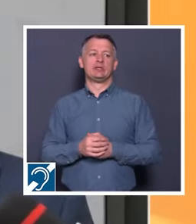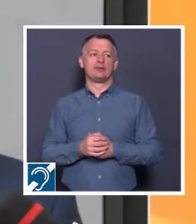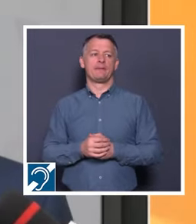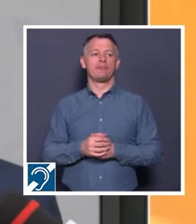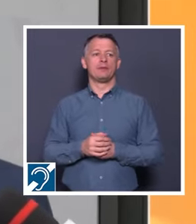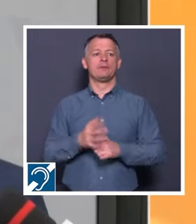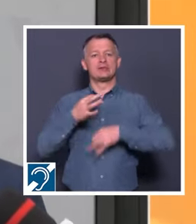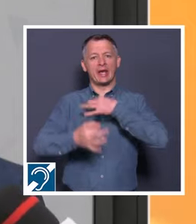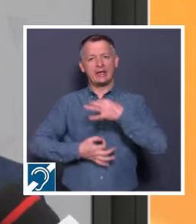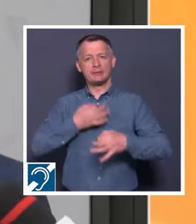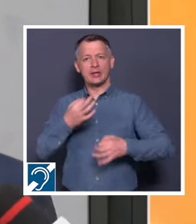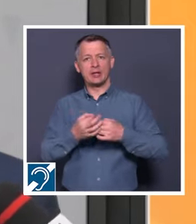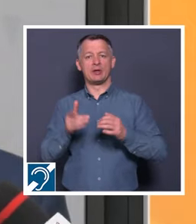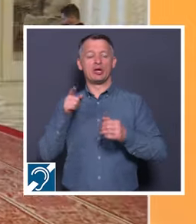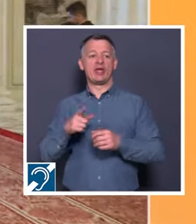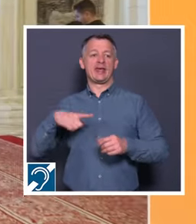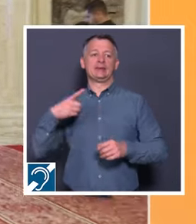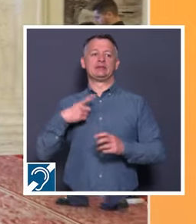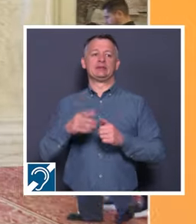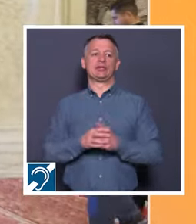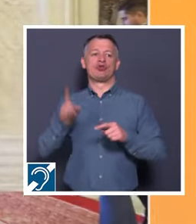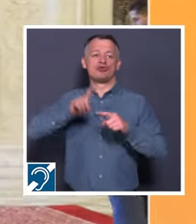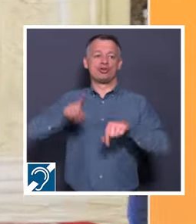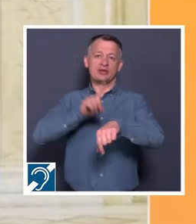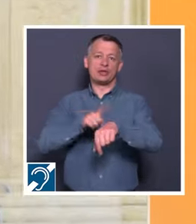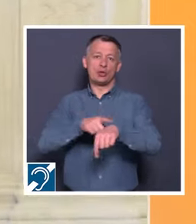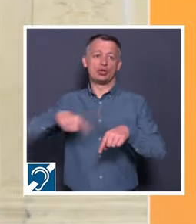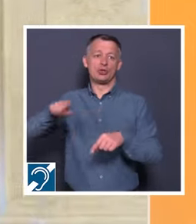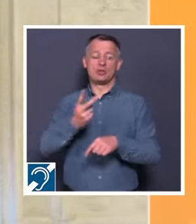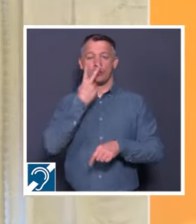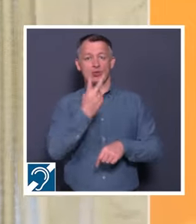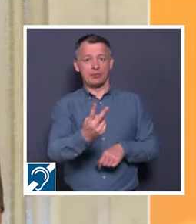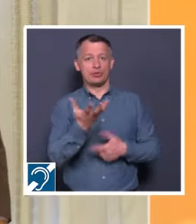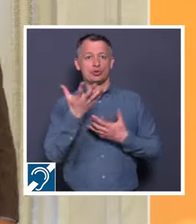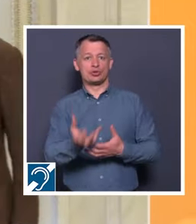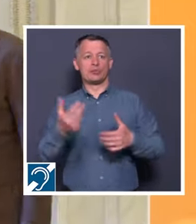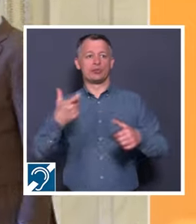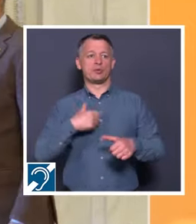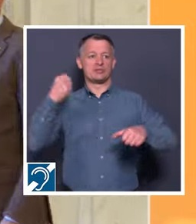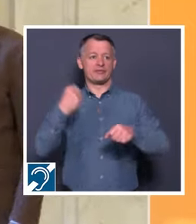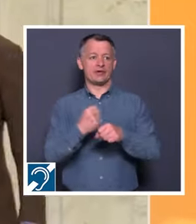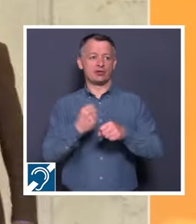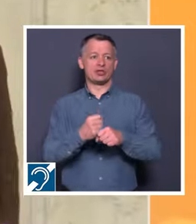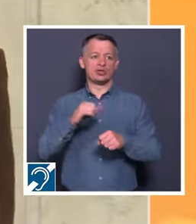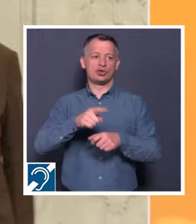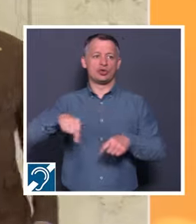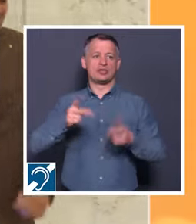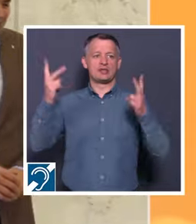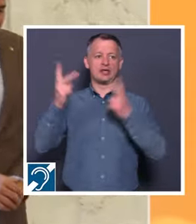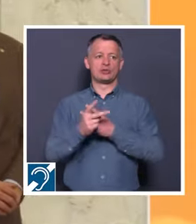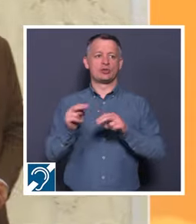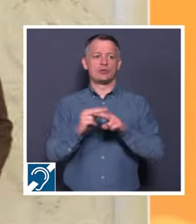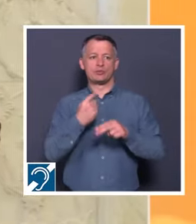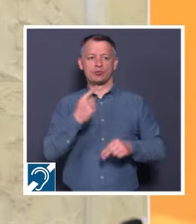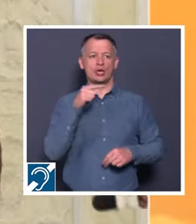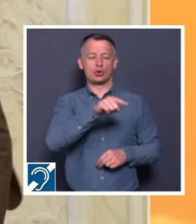să explicăm că ea există, dar în același timp să ne uităm și ce putem să facem și să înțelegem, cum spuneai